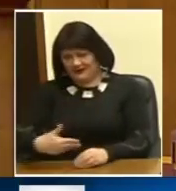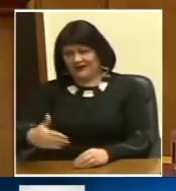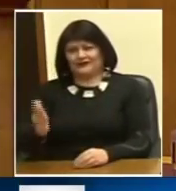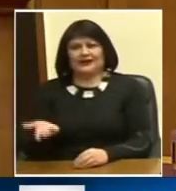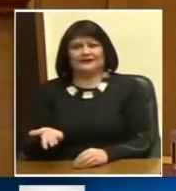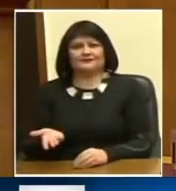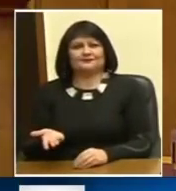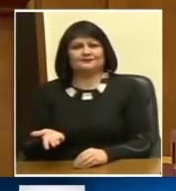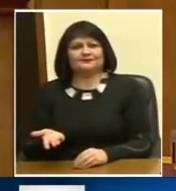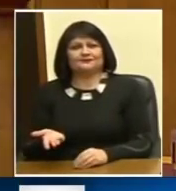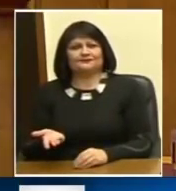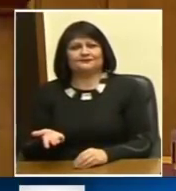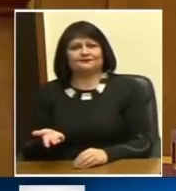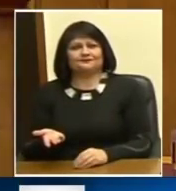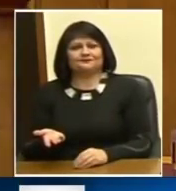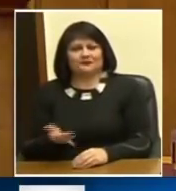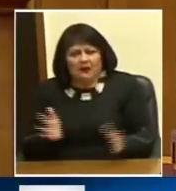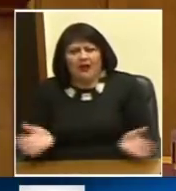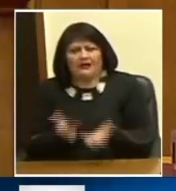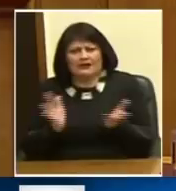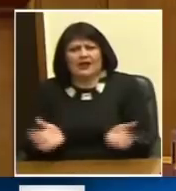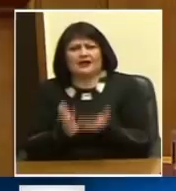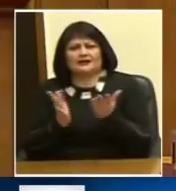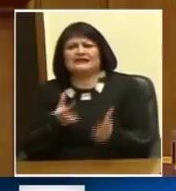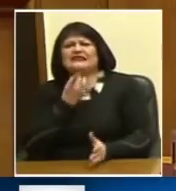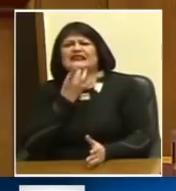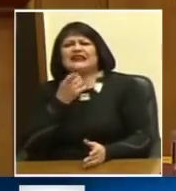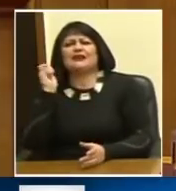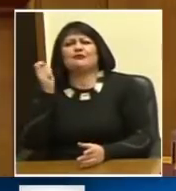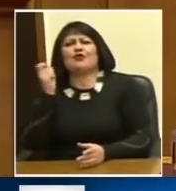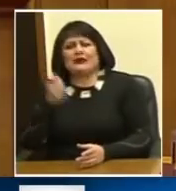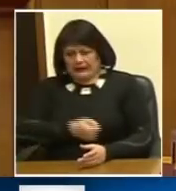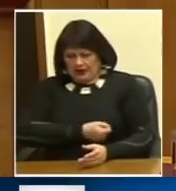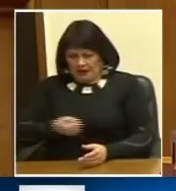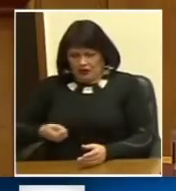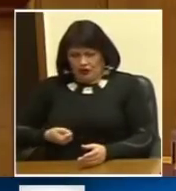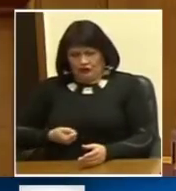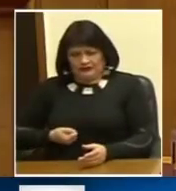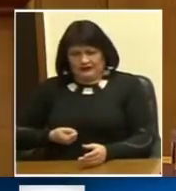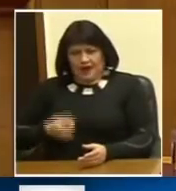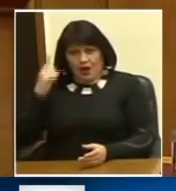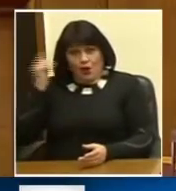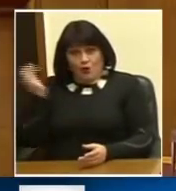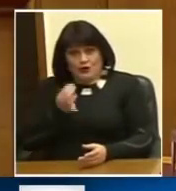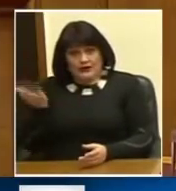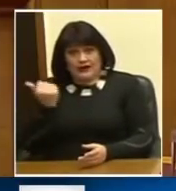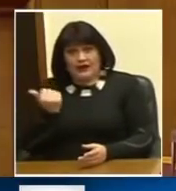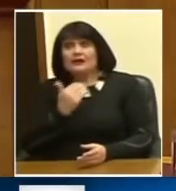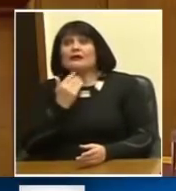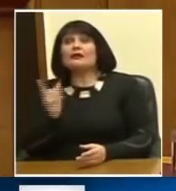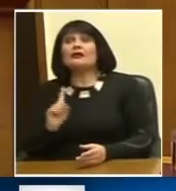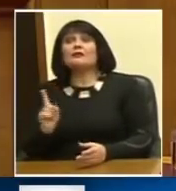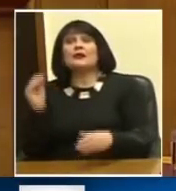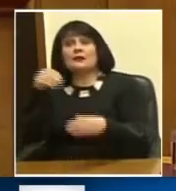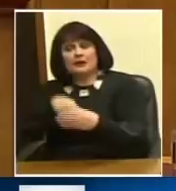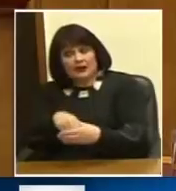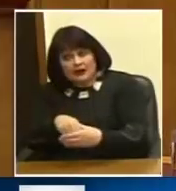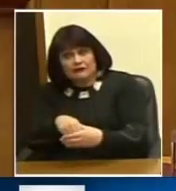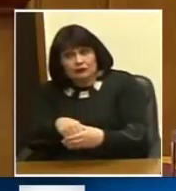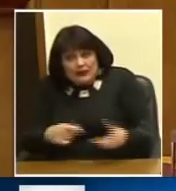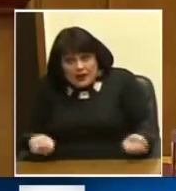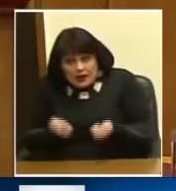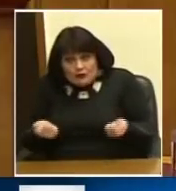της αλόγιστης, της βάρβαρης πολιτικής λιτότητας? Δεν πρέπει να παρέμβουμε? Δεν